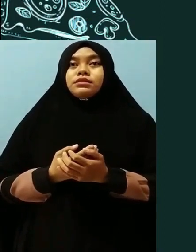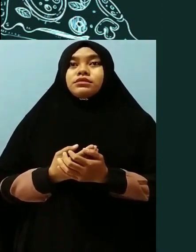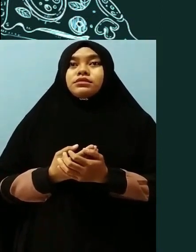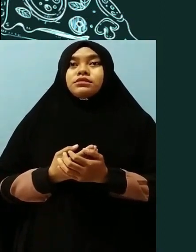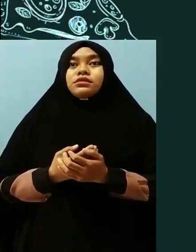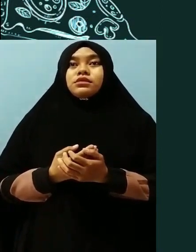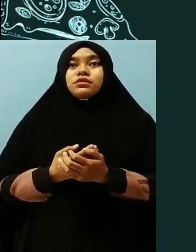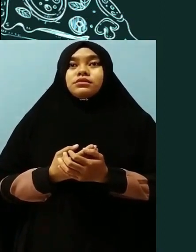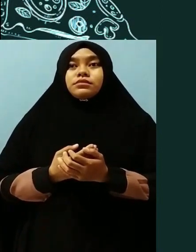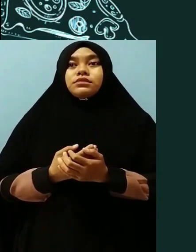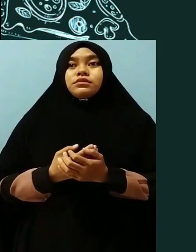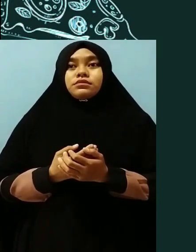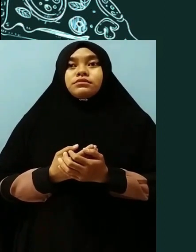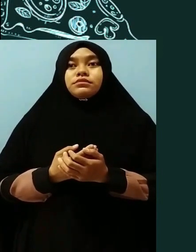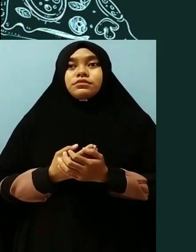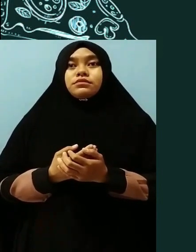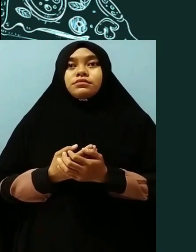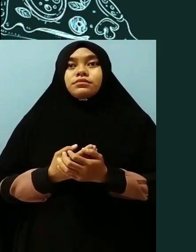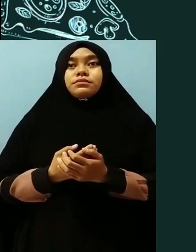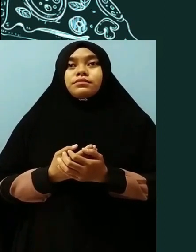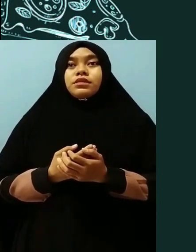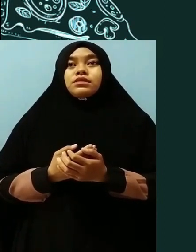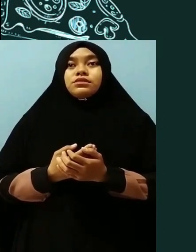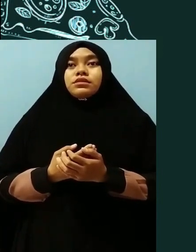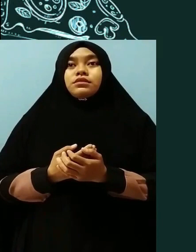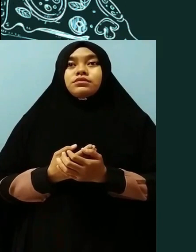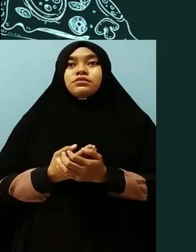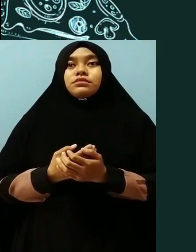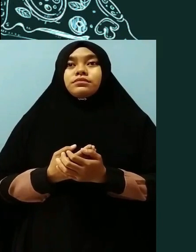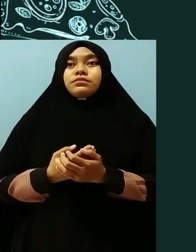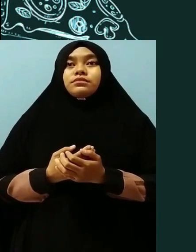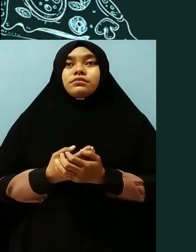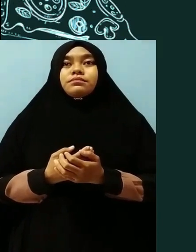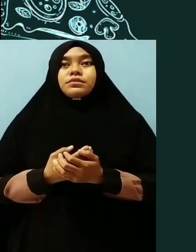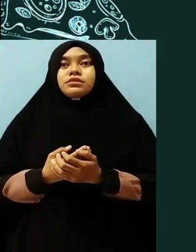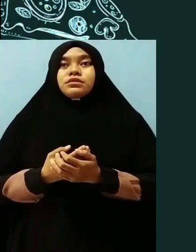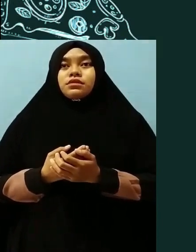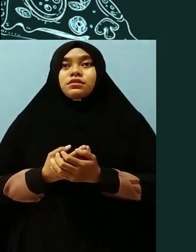Allahumma barik lana fima razaqtana wa qina